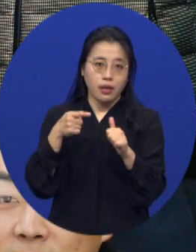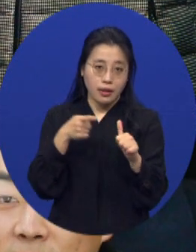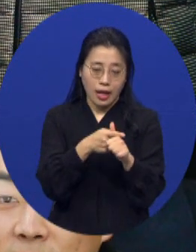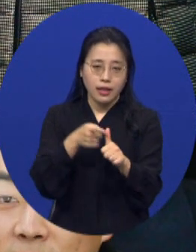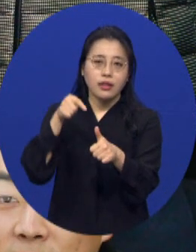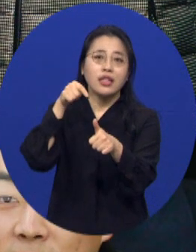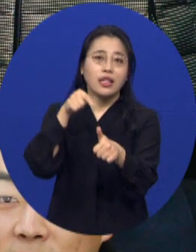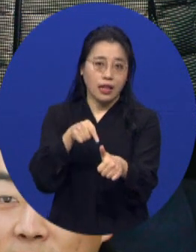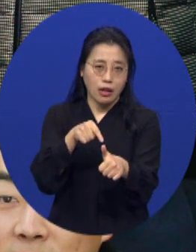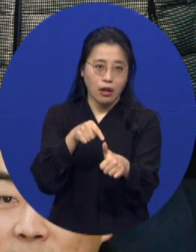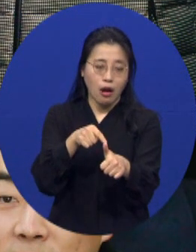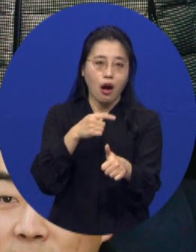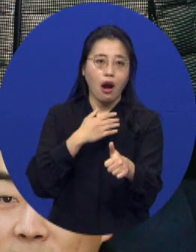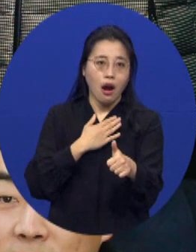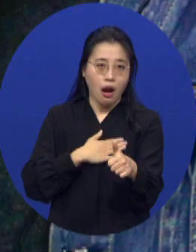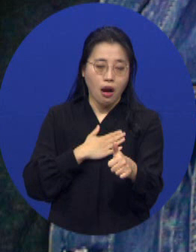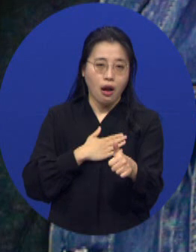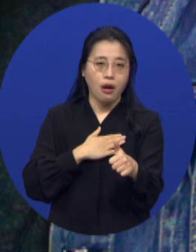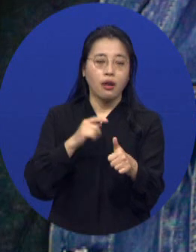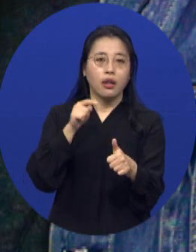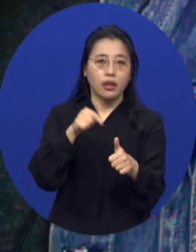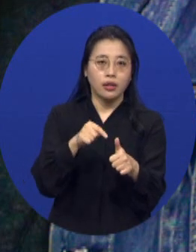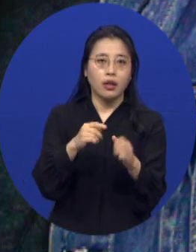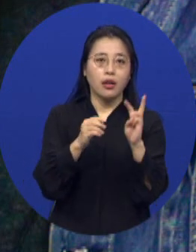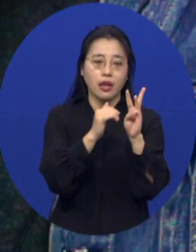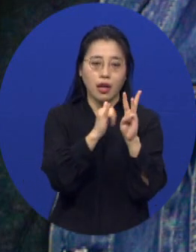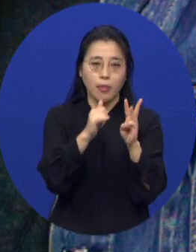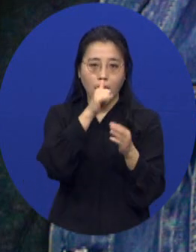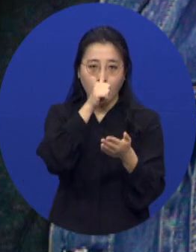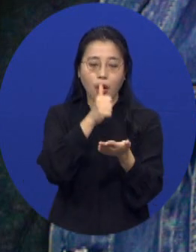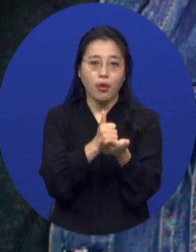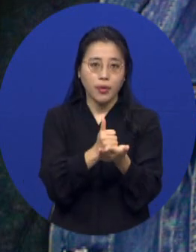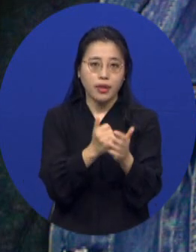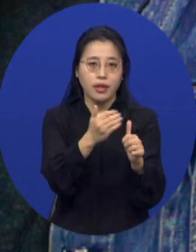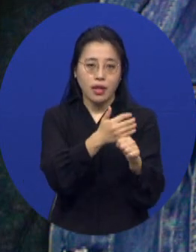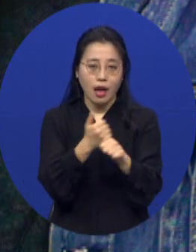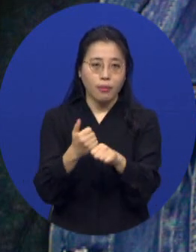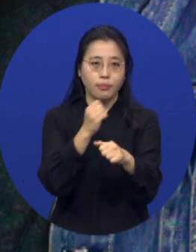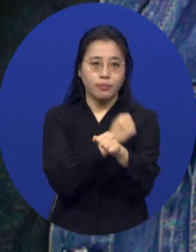3일만에 사례에 가담한 일당 3명을 검거한 공로를 인정받았습니다